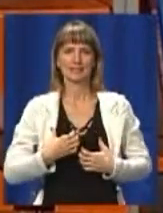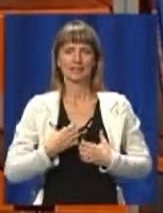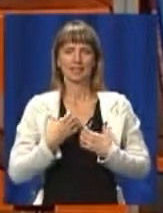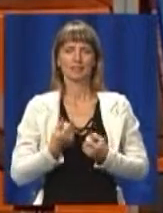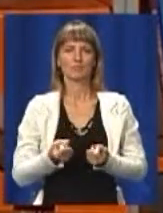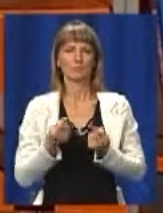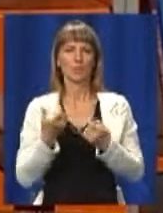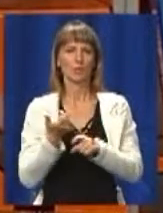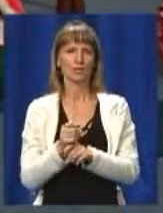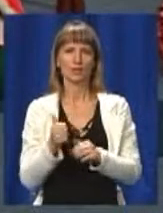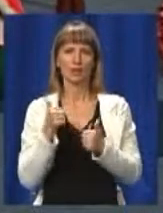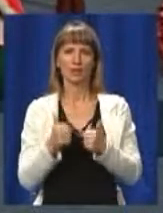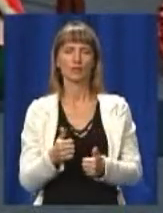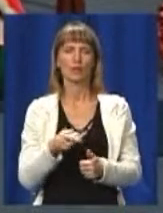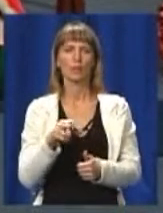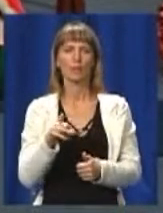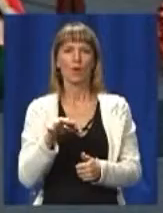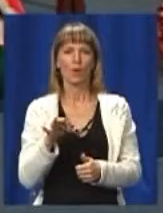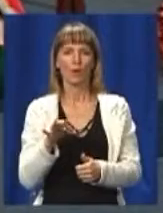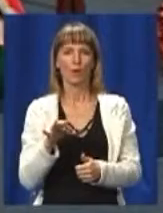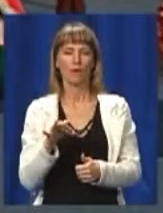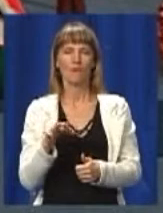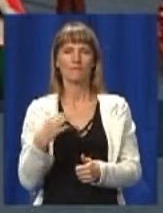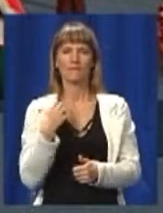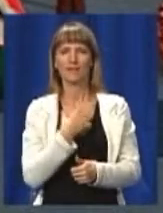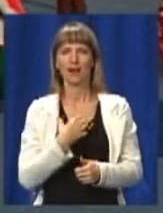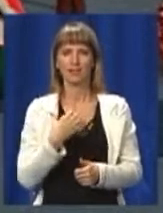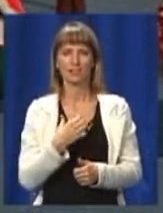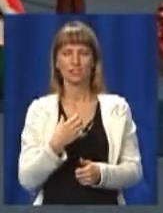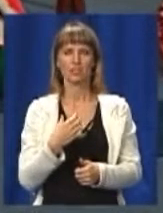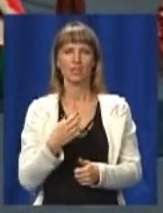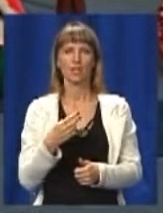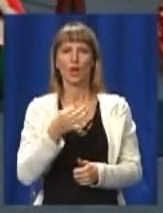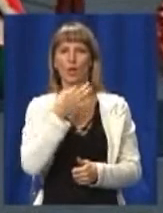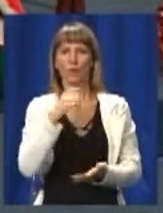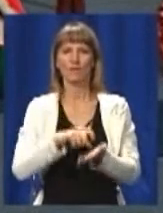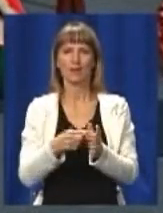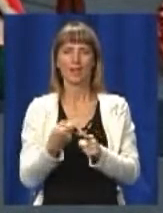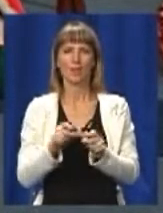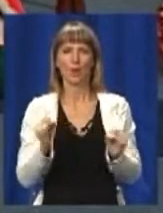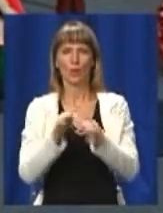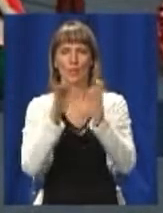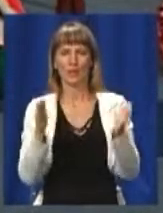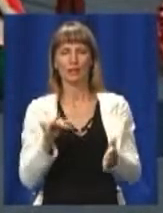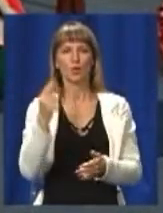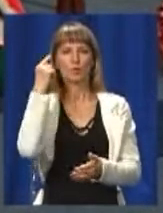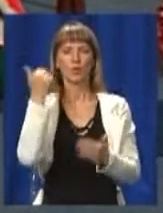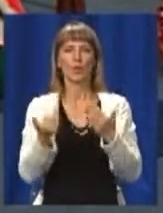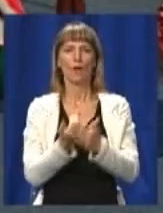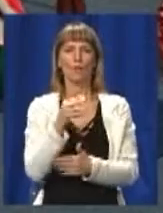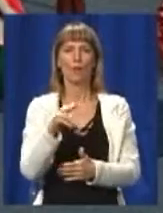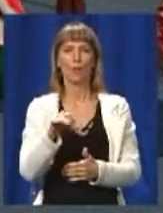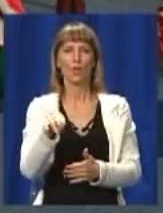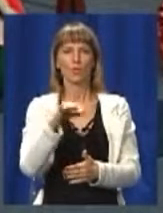там все дуже-дуже-дуже добре. Про святиню будь-якої квартири – це холодильник. І дізналися нову породу собак. От, до